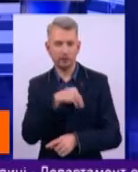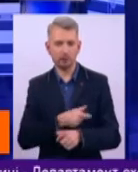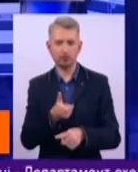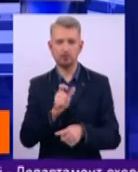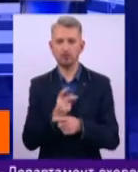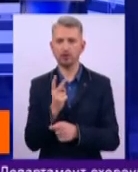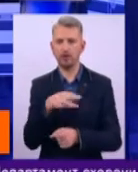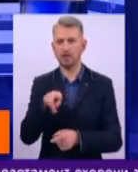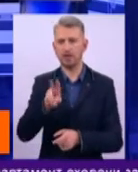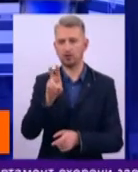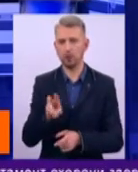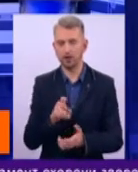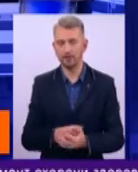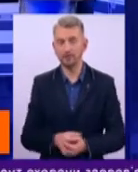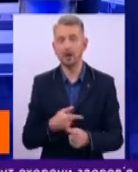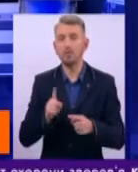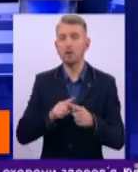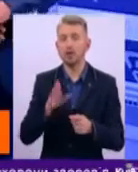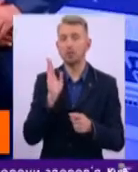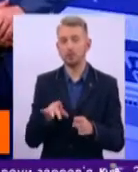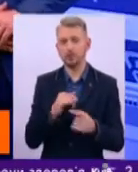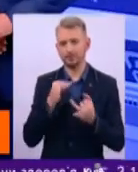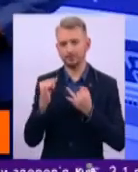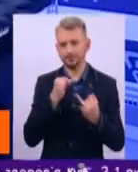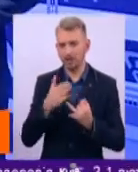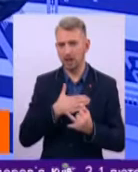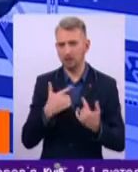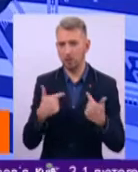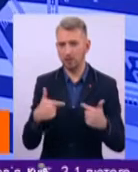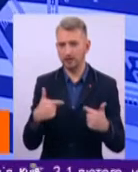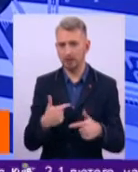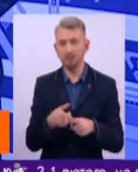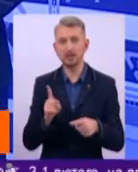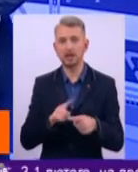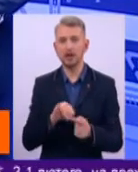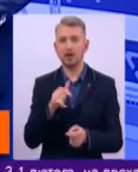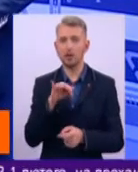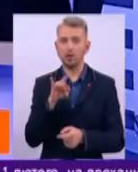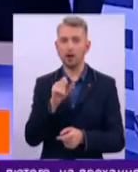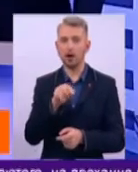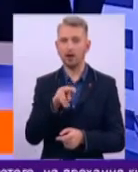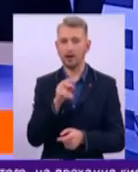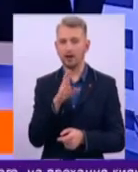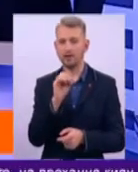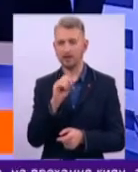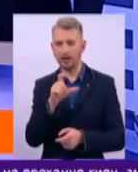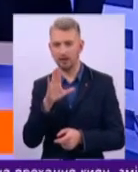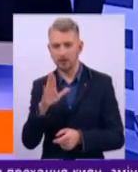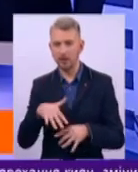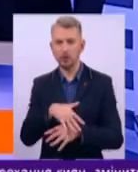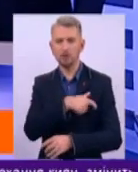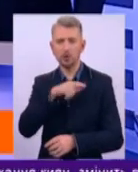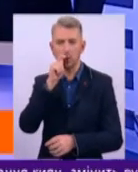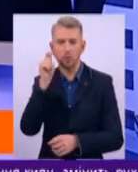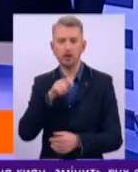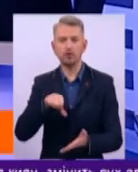2 мільярди доларів. Про це і піде мова з нашими поважними гостями. Сьогодні до нас завітали Ігор Алексєєв, народний депутат України, член депутатської фракції